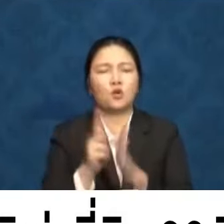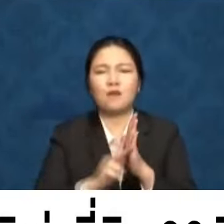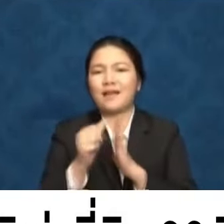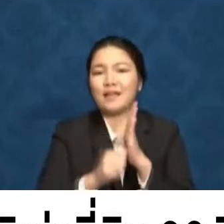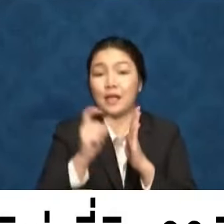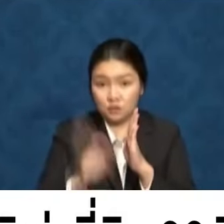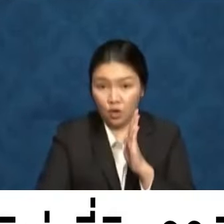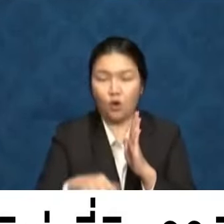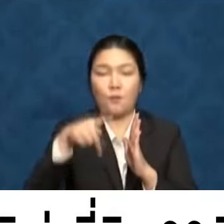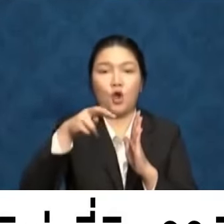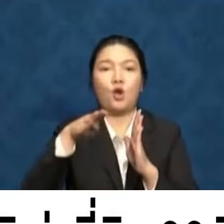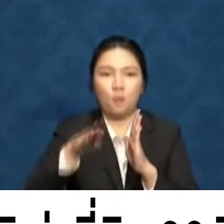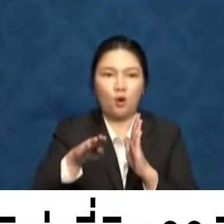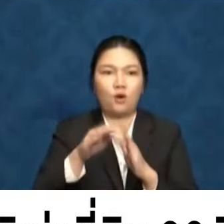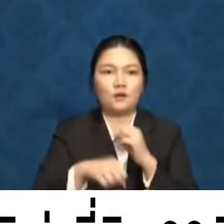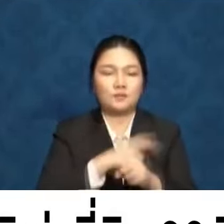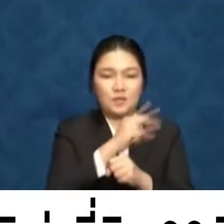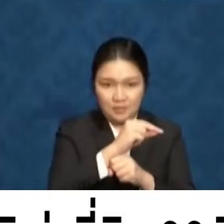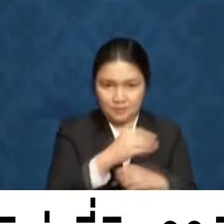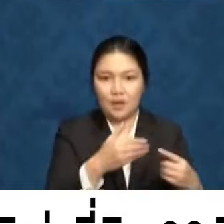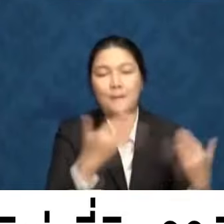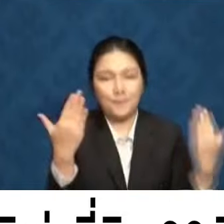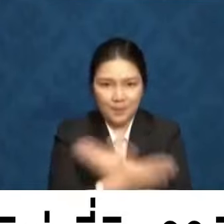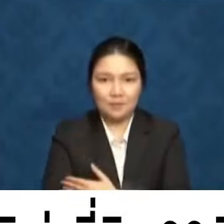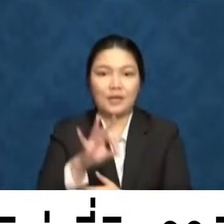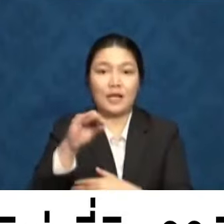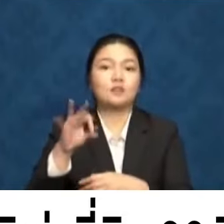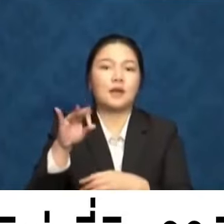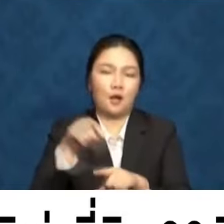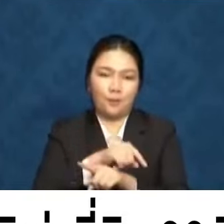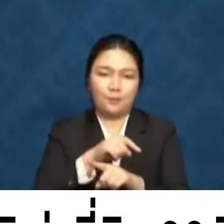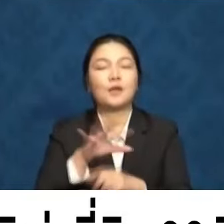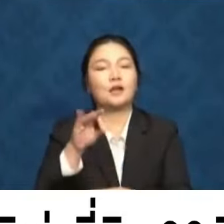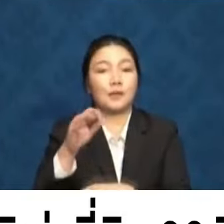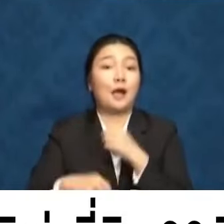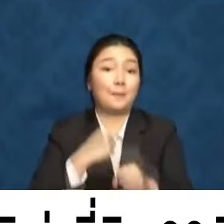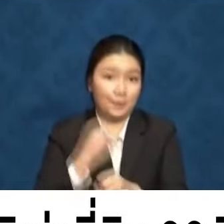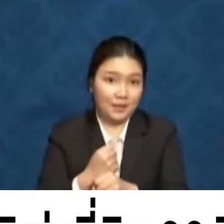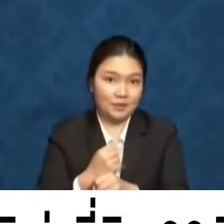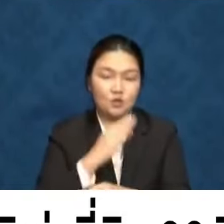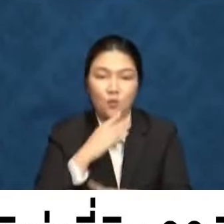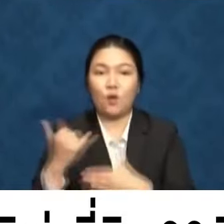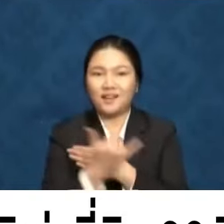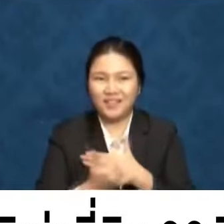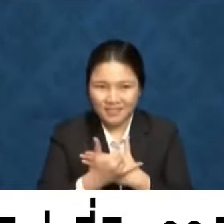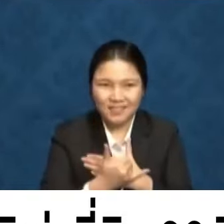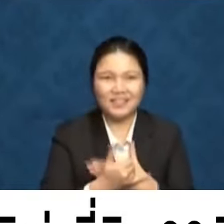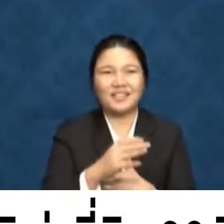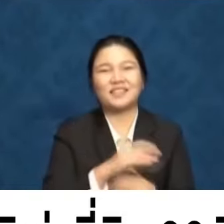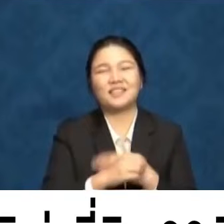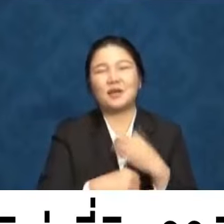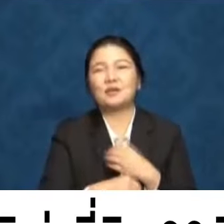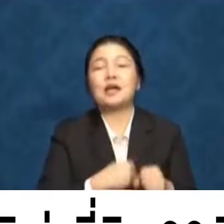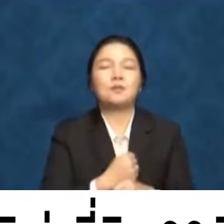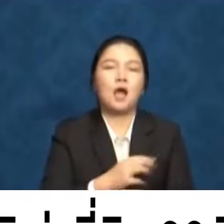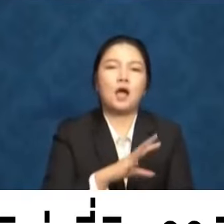ตุ้นเศรษฐกิจเนี่ยการดึงดูดนักธุรกิจขนาดใหญ่เข้ามาปัจจัยในการส่งเสริมการลงทุนแบบนี้มันเอื้อประโยชน์ให้กับธุร